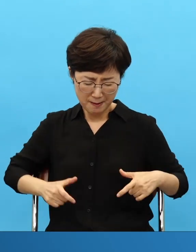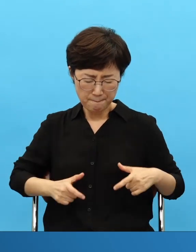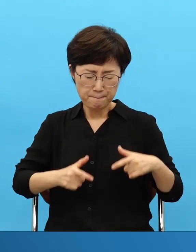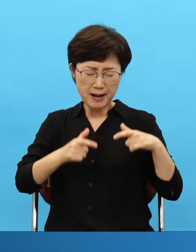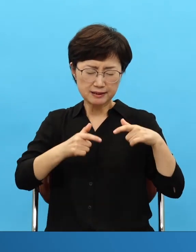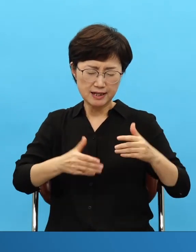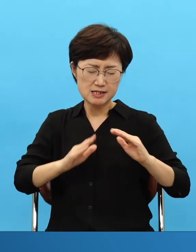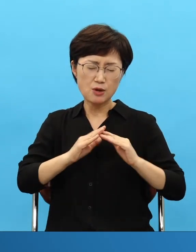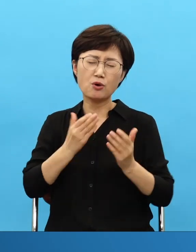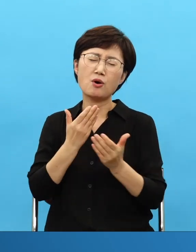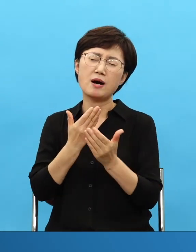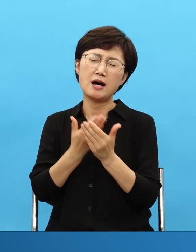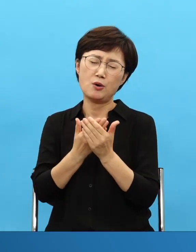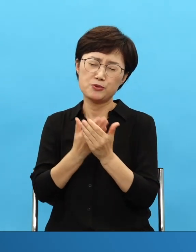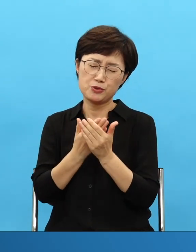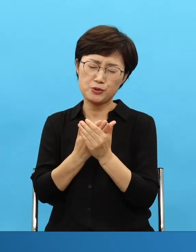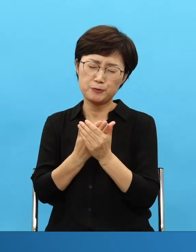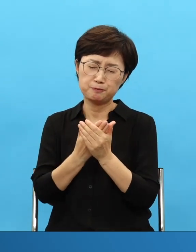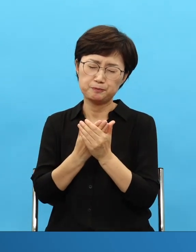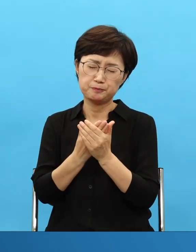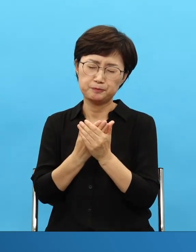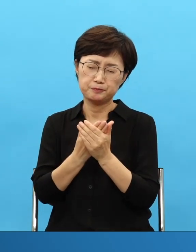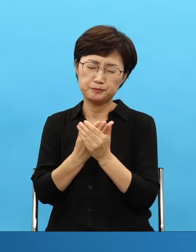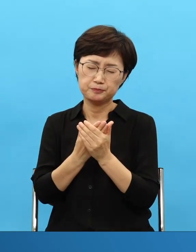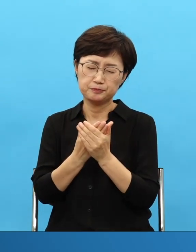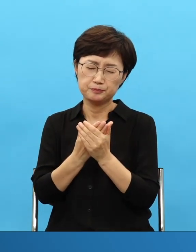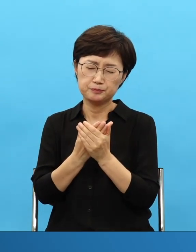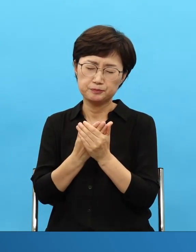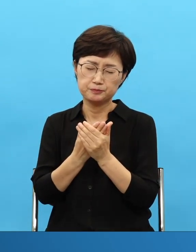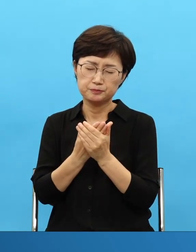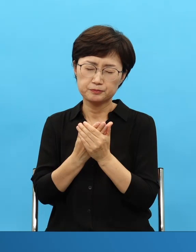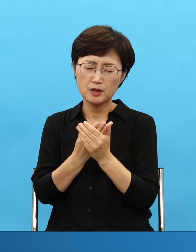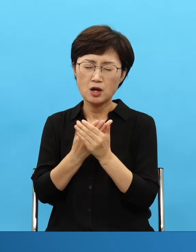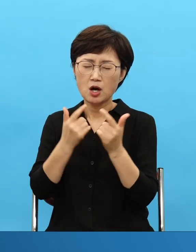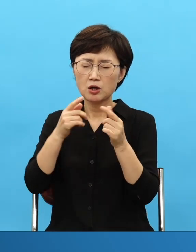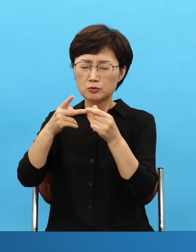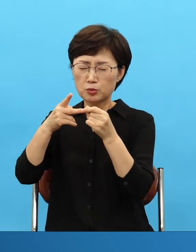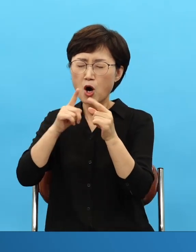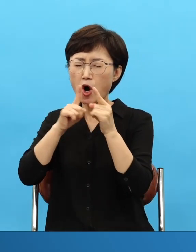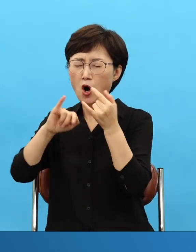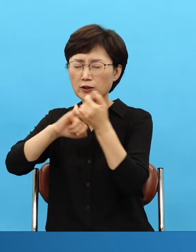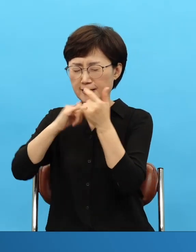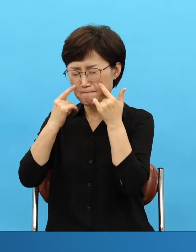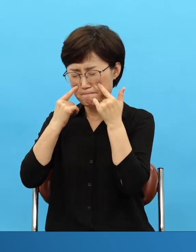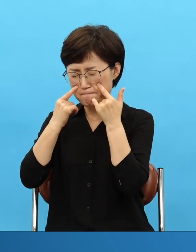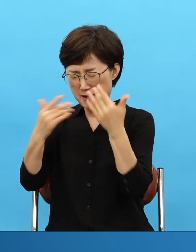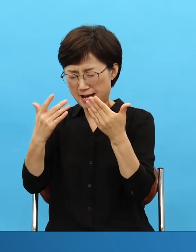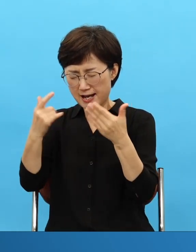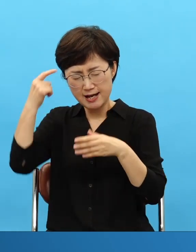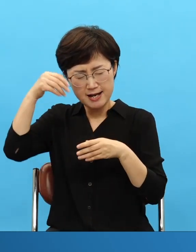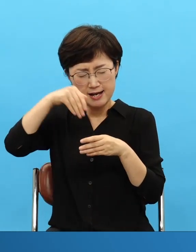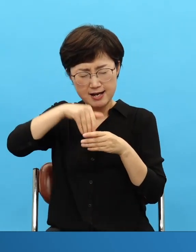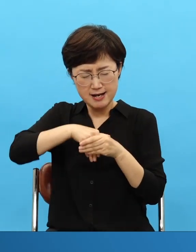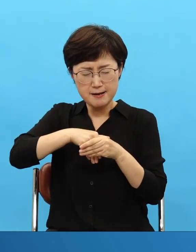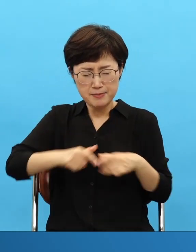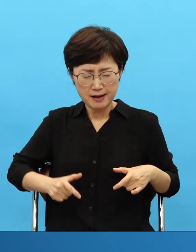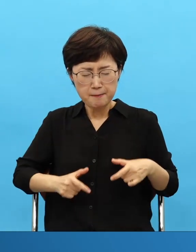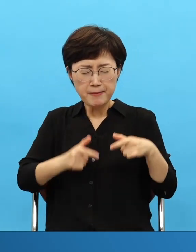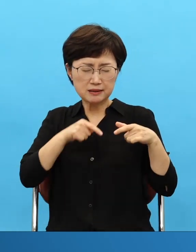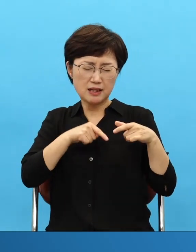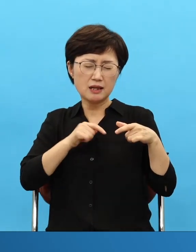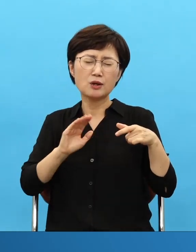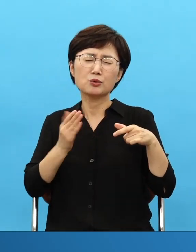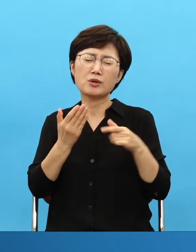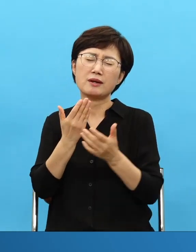sow only Christ by standing as a partisan of this age. 정확한 언약을 심는 망대가 되게 해 주옵소서. And